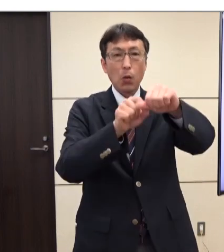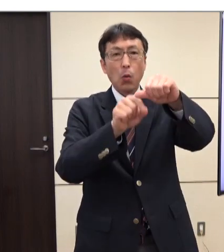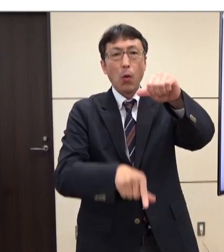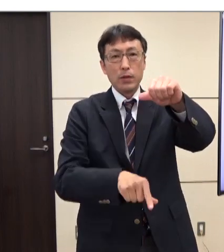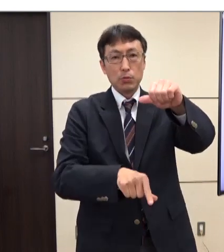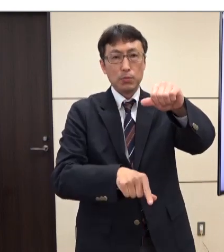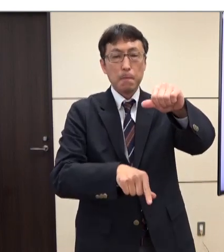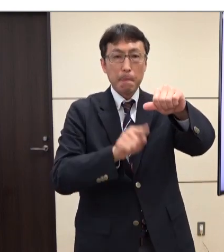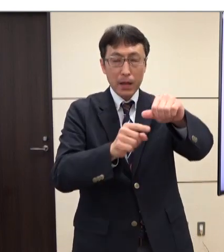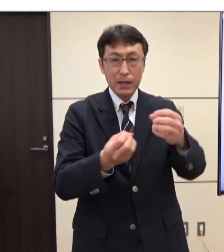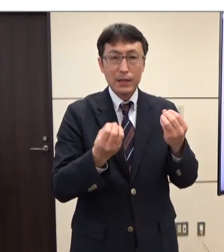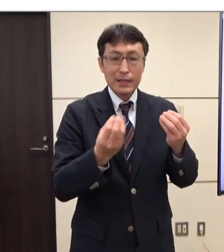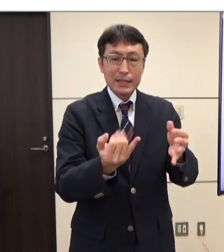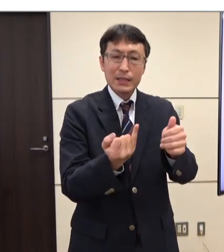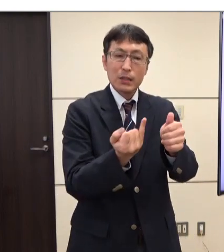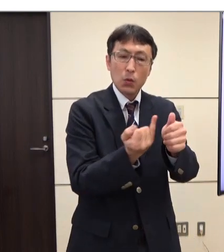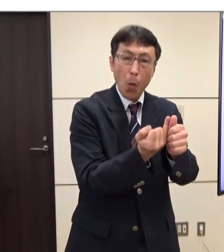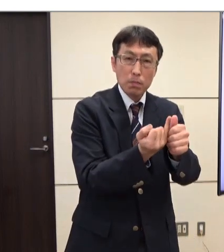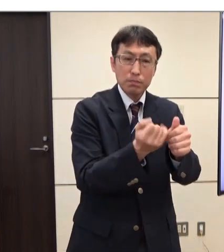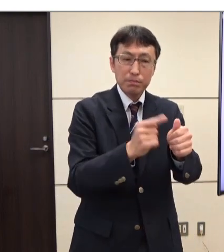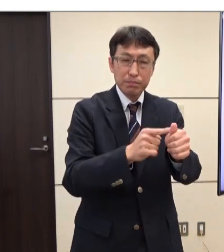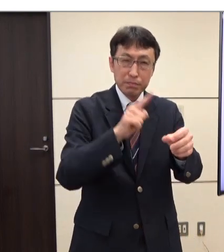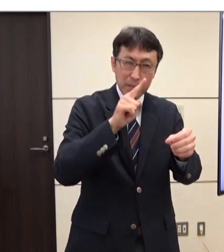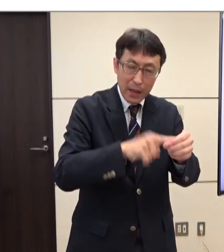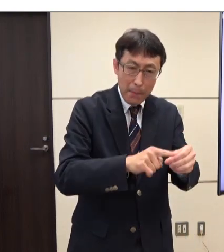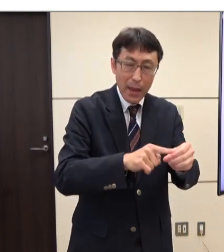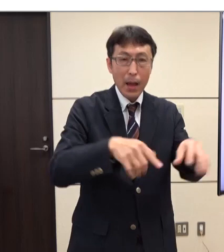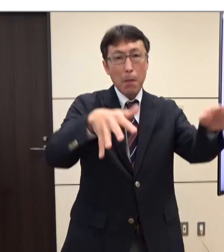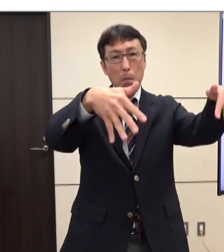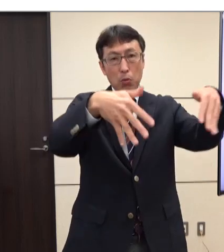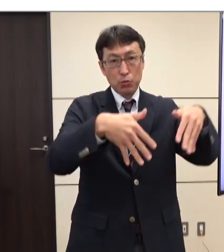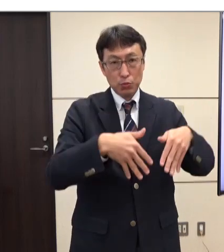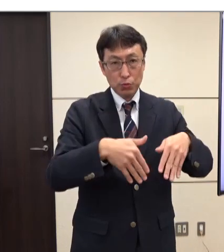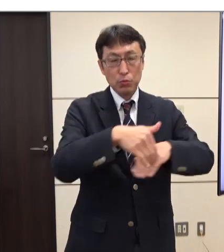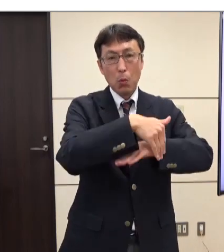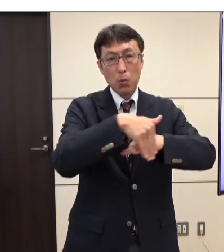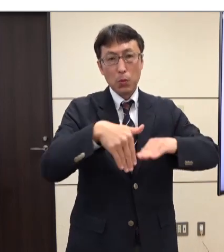新婚子育て向けの募集を進めたいというふうに思っております。